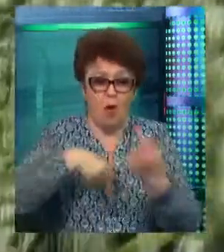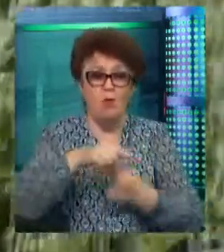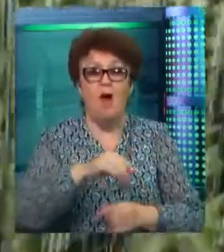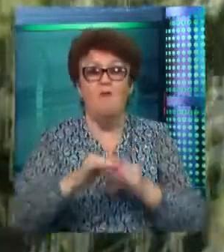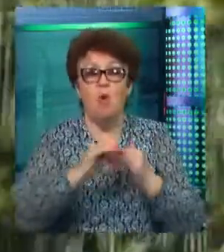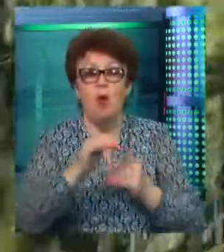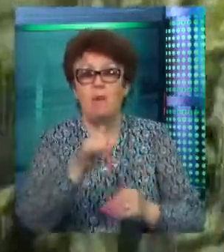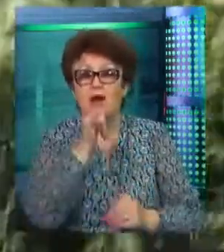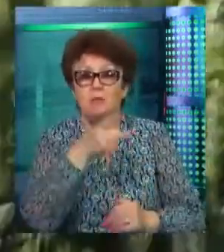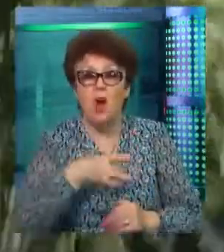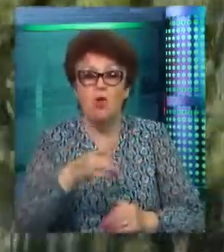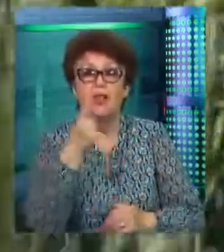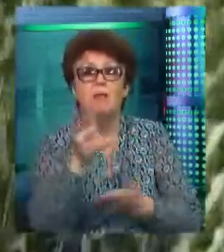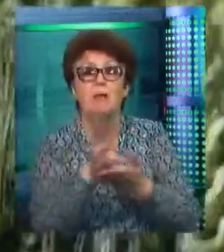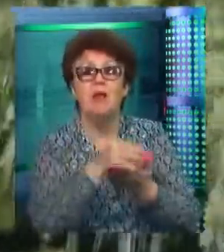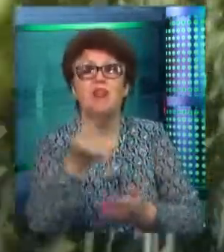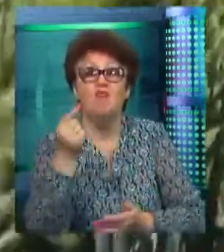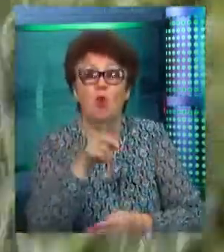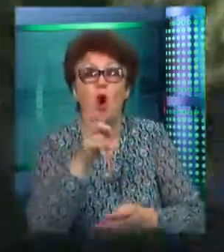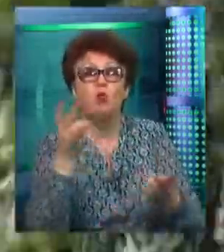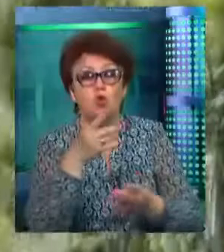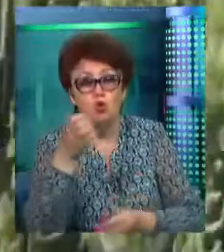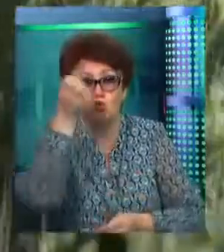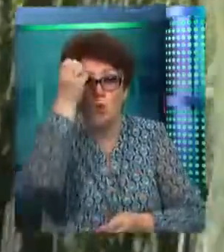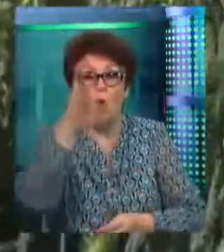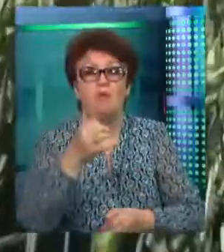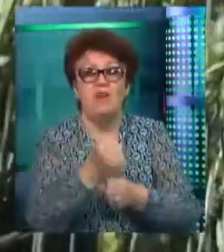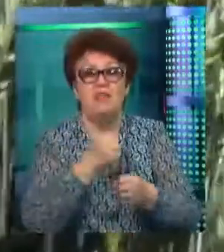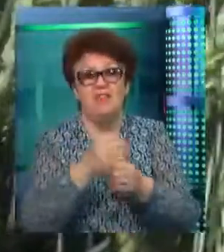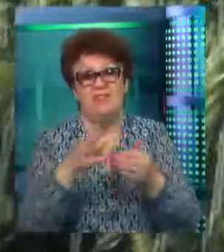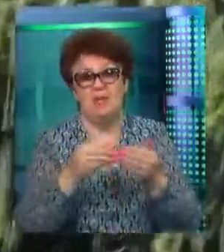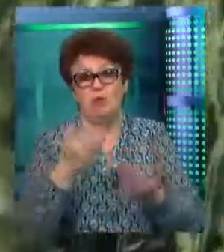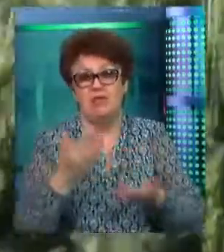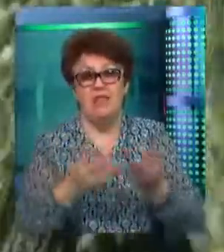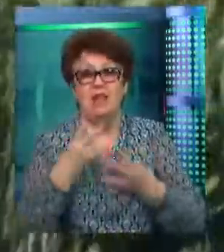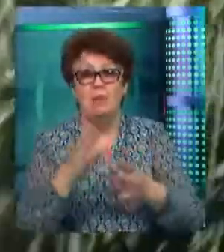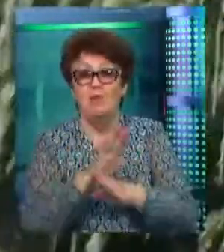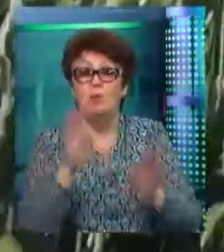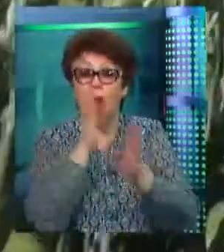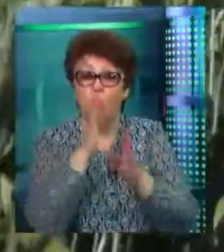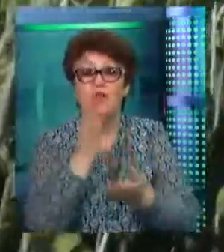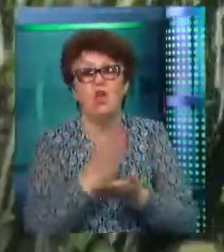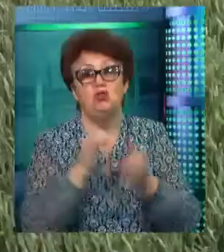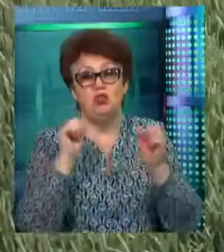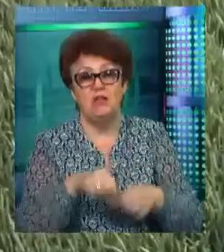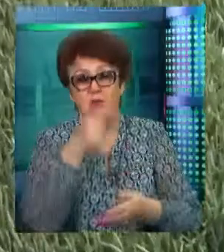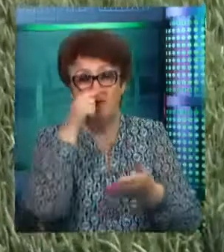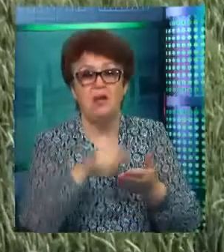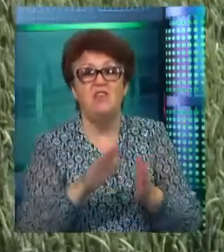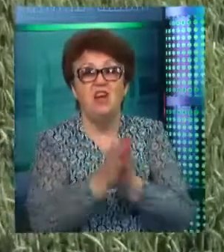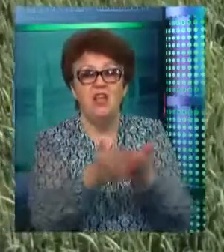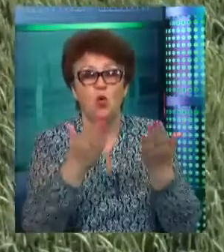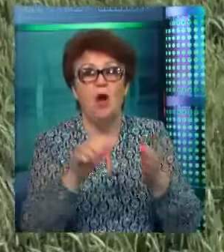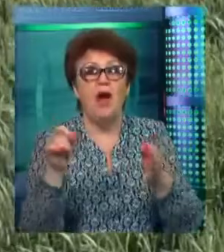горшкам районе только один пример того как нужно с умом возделывать землю если не подведет погода то есть шансы попасть в книгу рекордов гиннеса